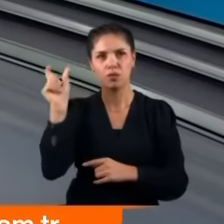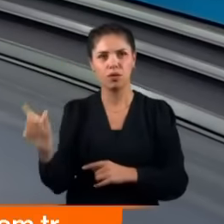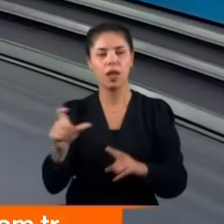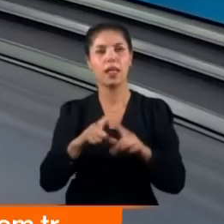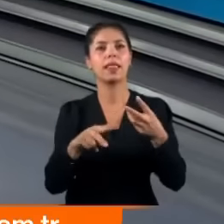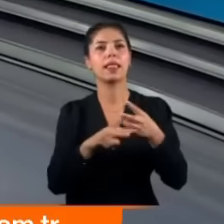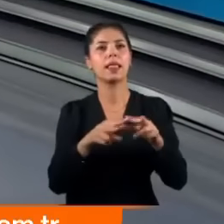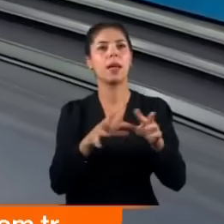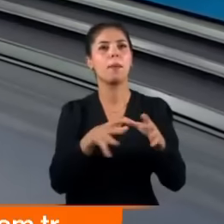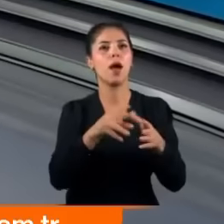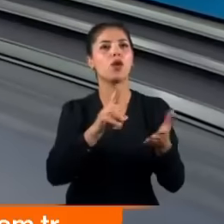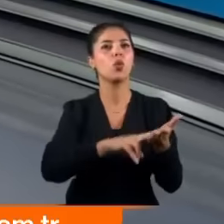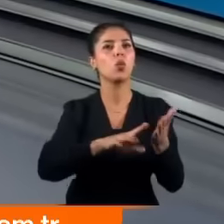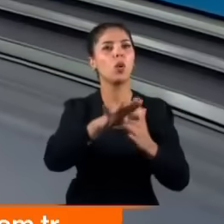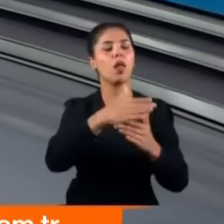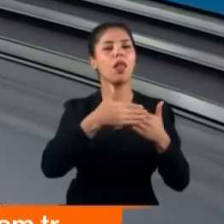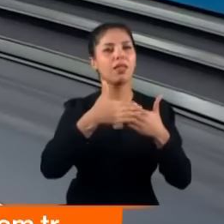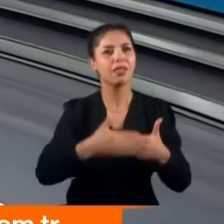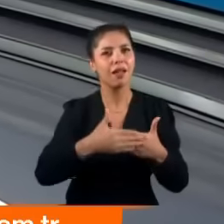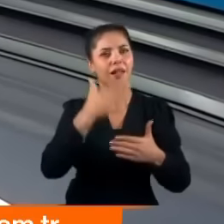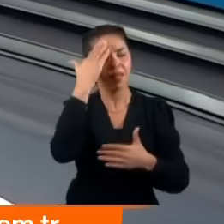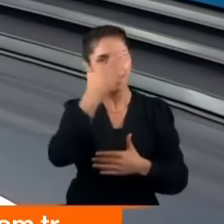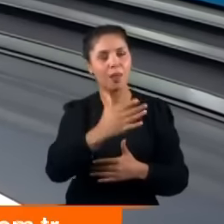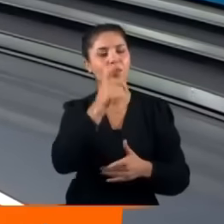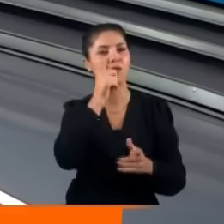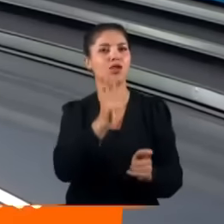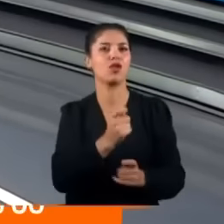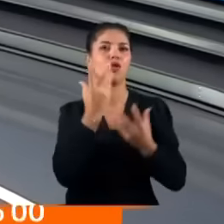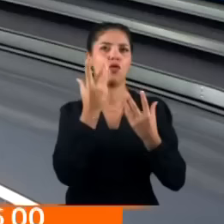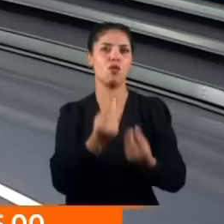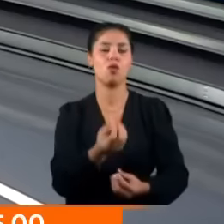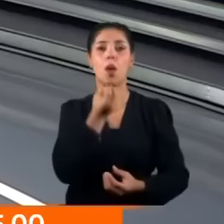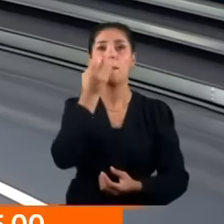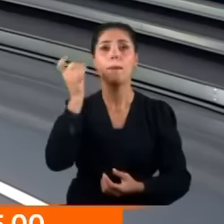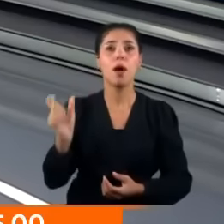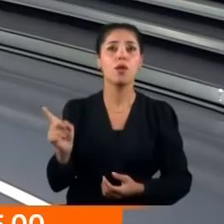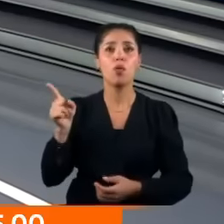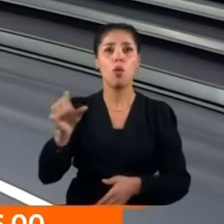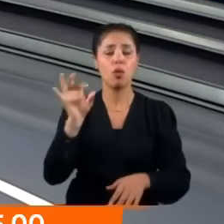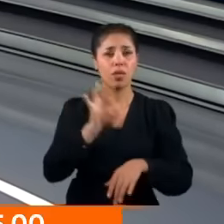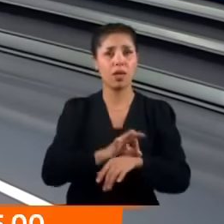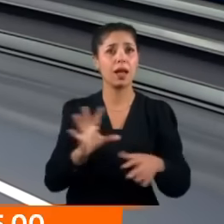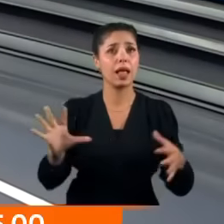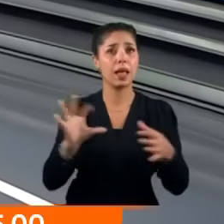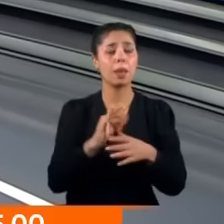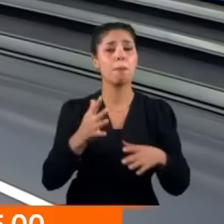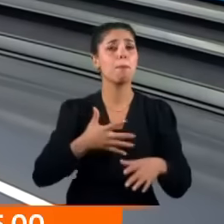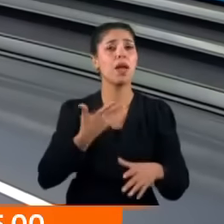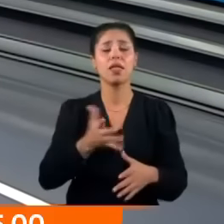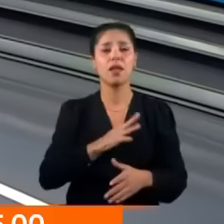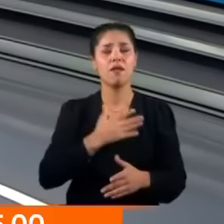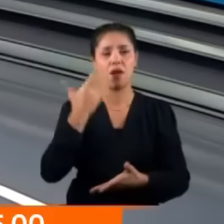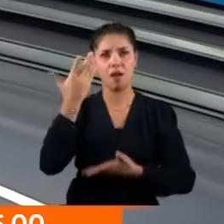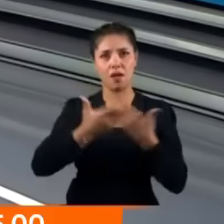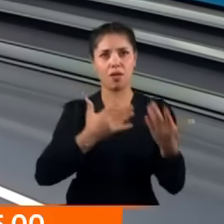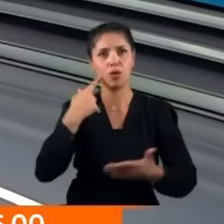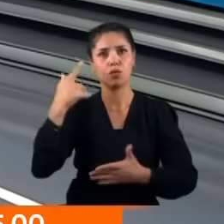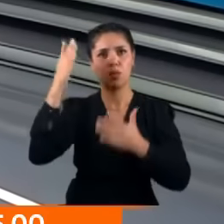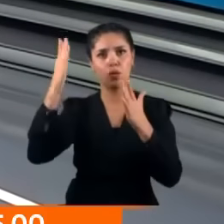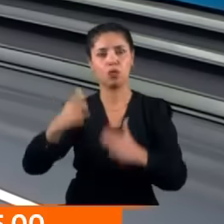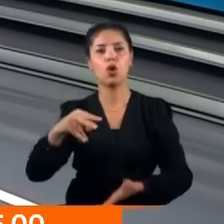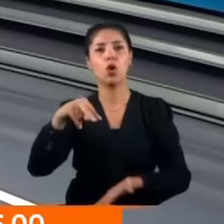partililerle tokalaşması o günün en dikkat çekeniydi şüphesiz. Bahçeli o ana dair merak edilenleri anlatırken Cumhurbaşkanı